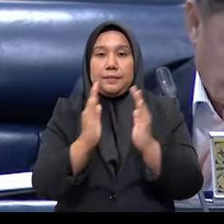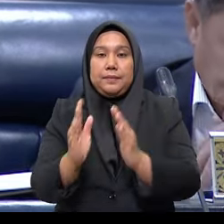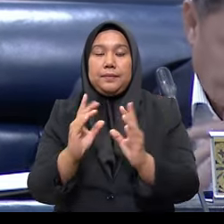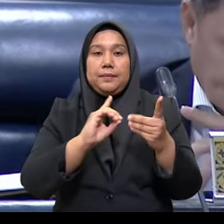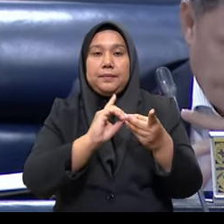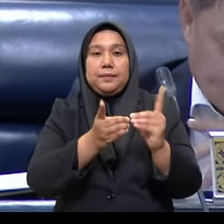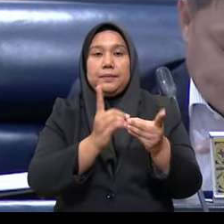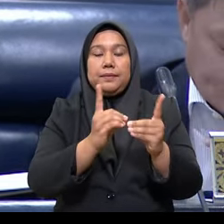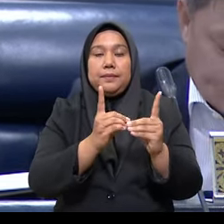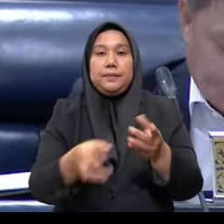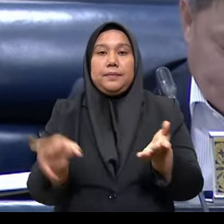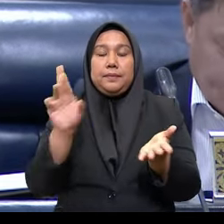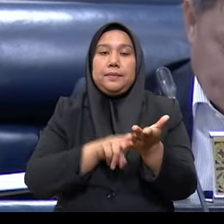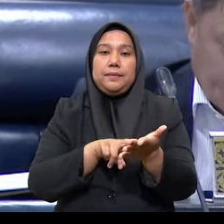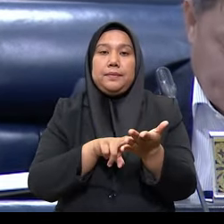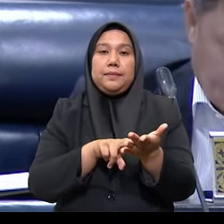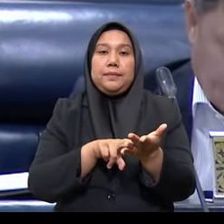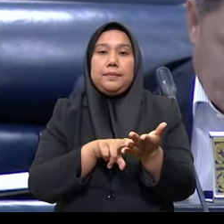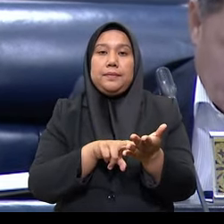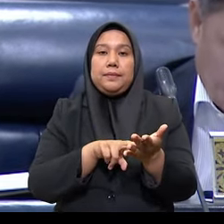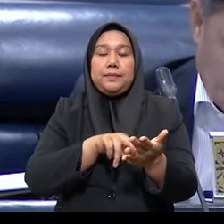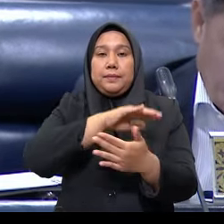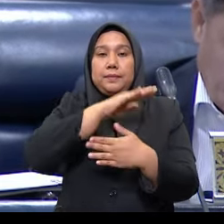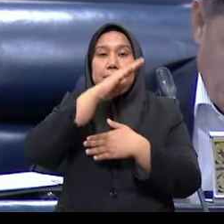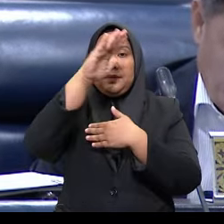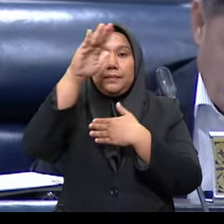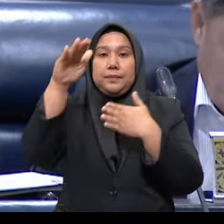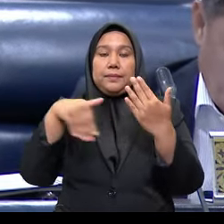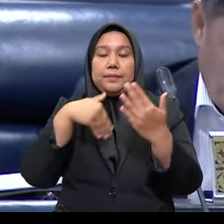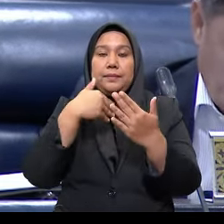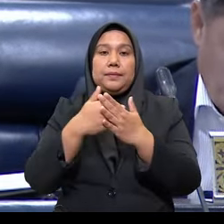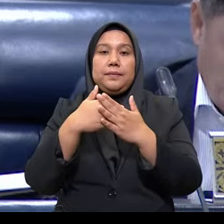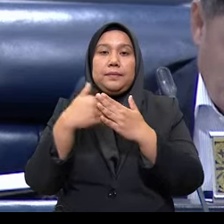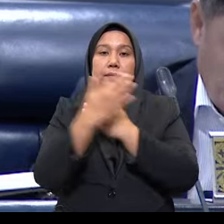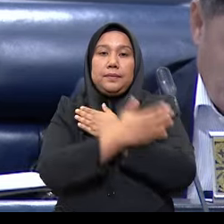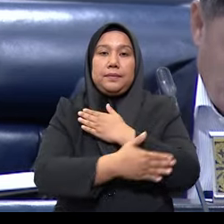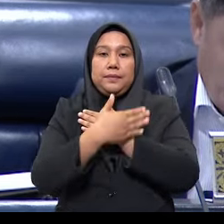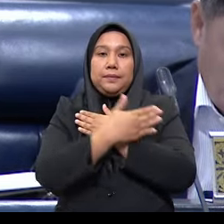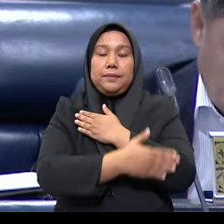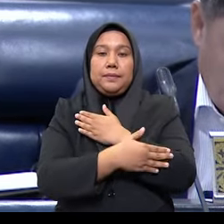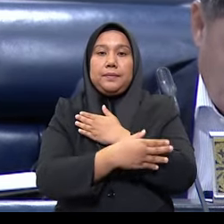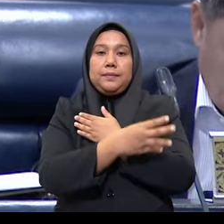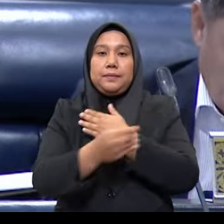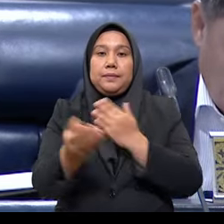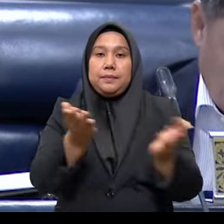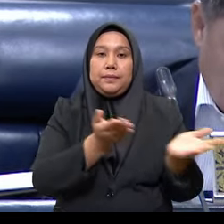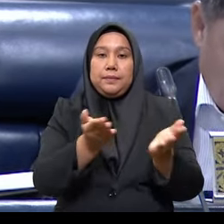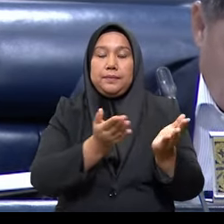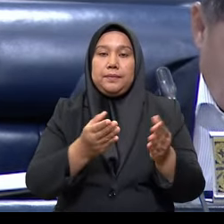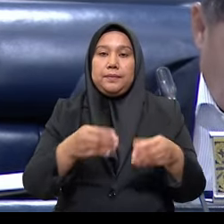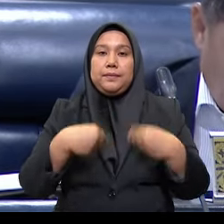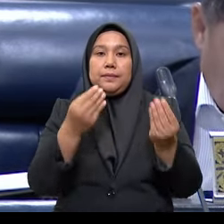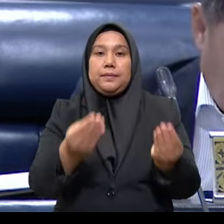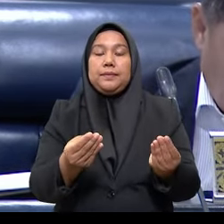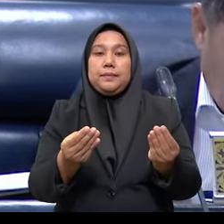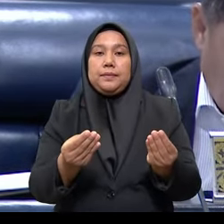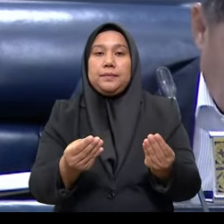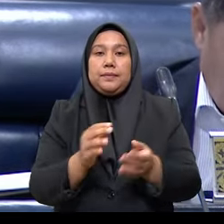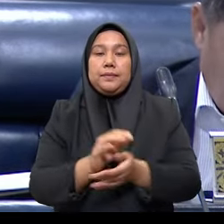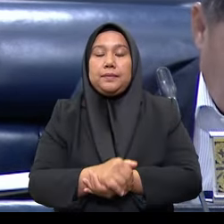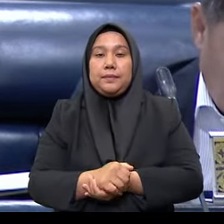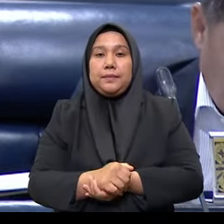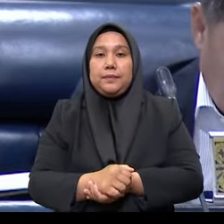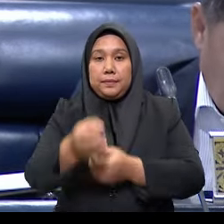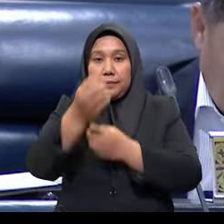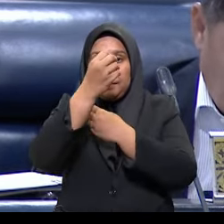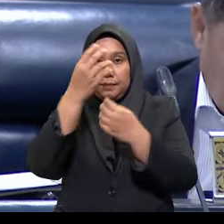digital berdaftar di seluruh negara dan perkhidmatan yang ditawarkan? Tuan Yang di-Pertua,